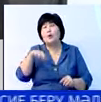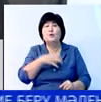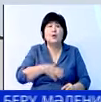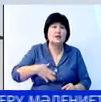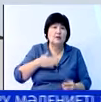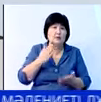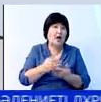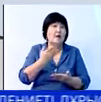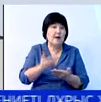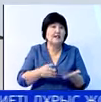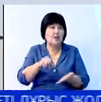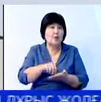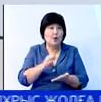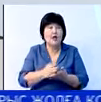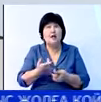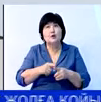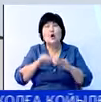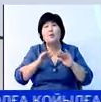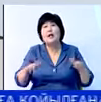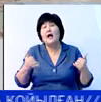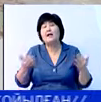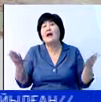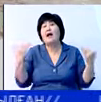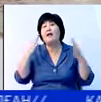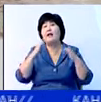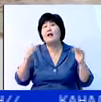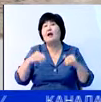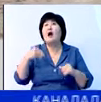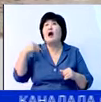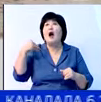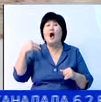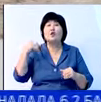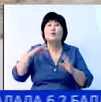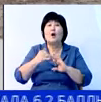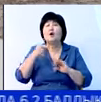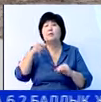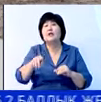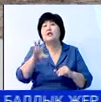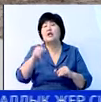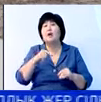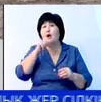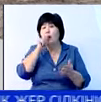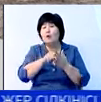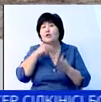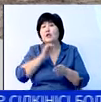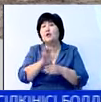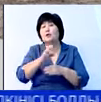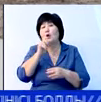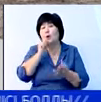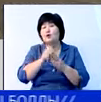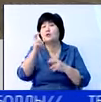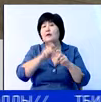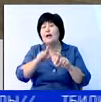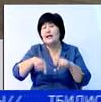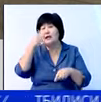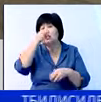жүрген мәселе болатын. Сондай-ақ балаларға арналған лагерь мен Ақтөбе ауылындағы жылына 1,5 тонна құс етін өндіретін құс фабрикасының құрылысы